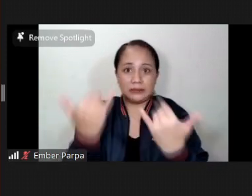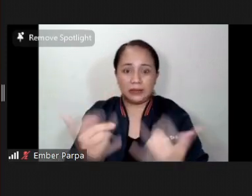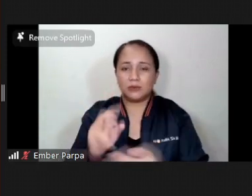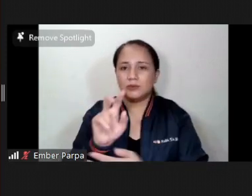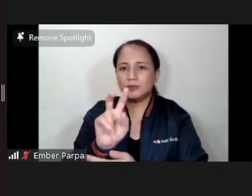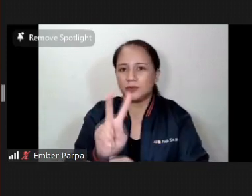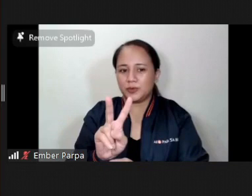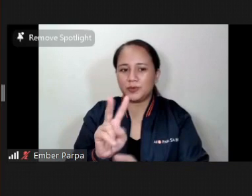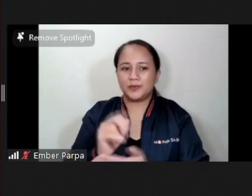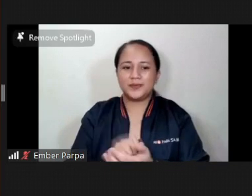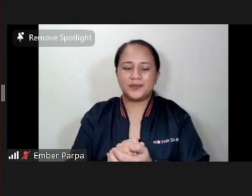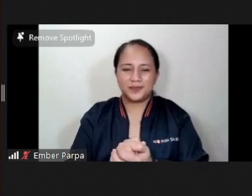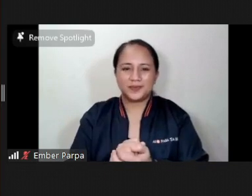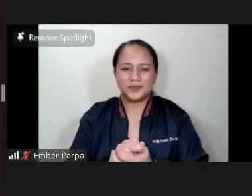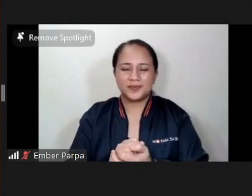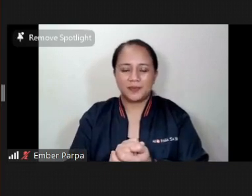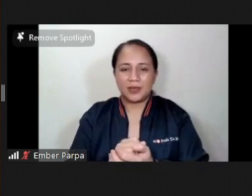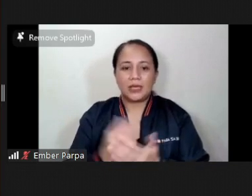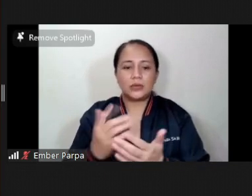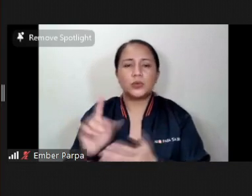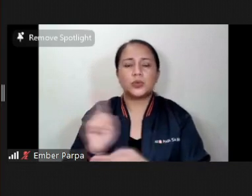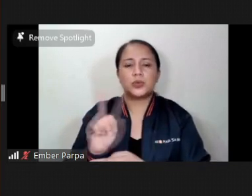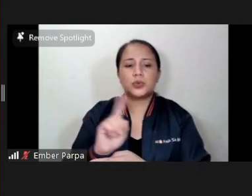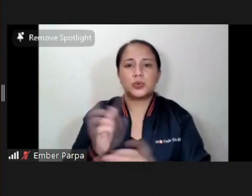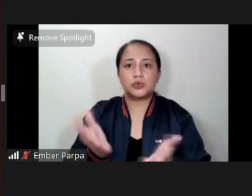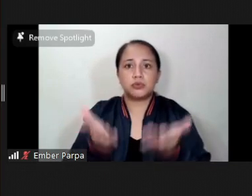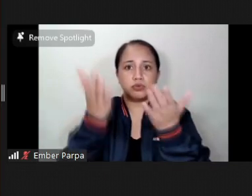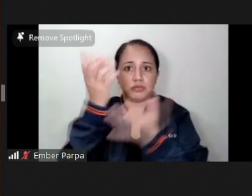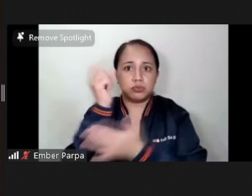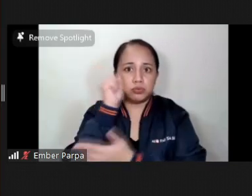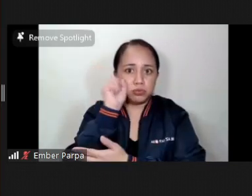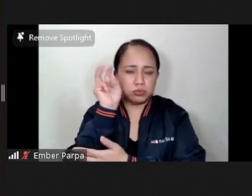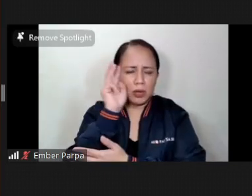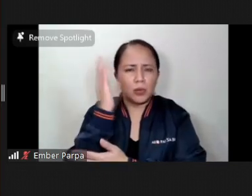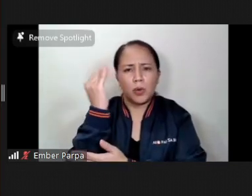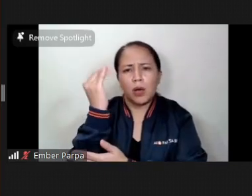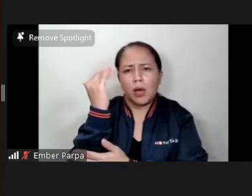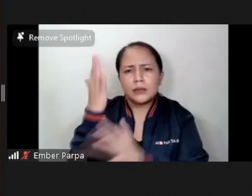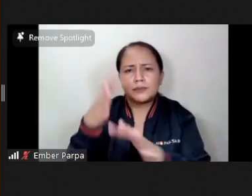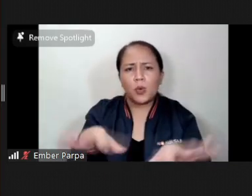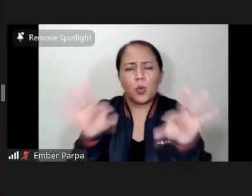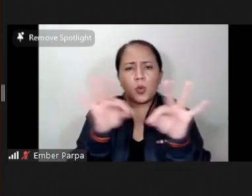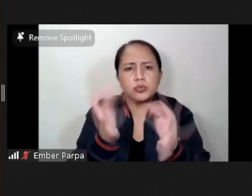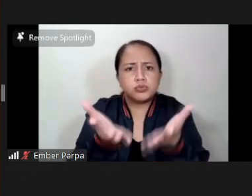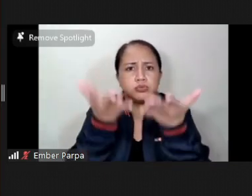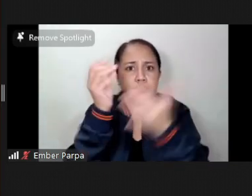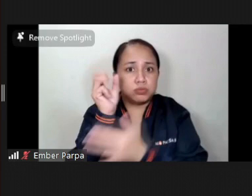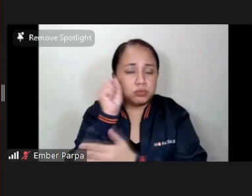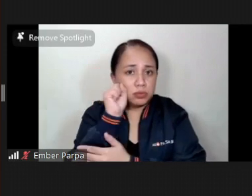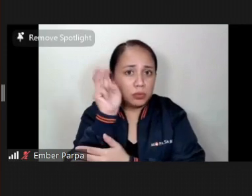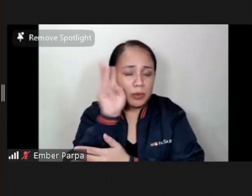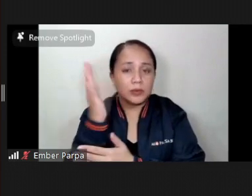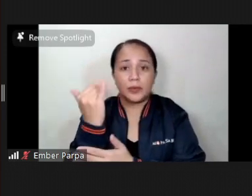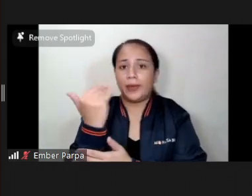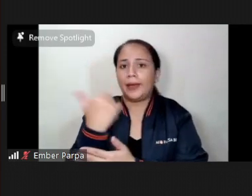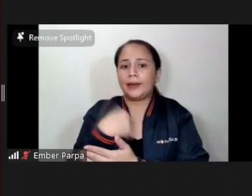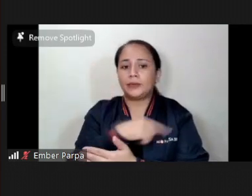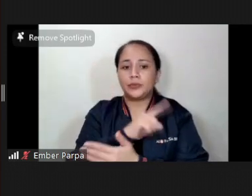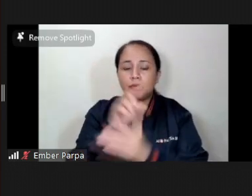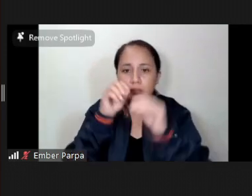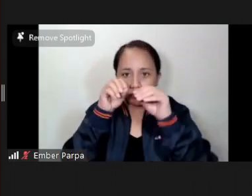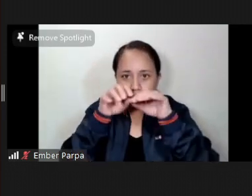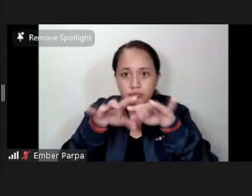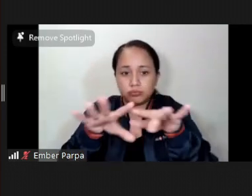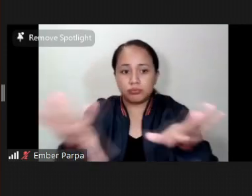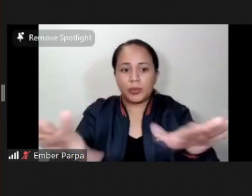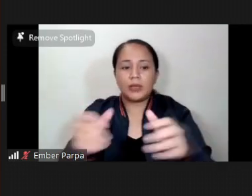tayo sa susunod nating component which is yung raising awareness. Bakit nga ba importante ang raising awareness? Sapagkat pag nagkakalat tayo ng awareness